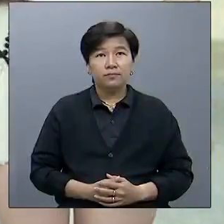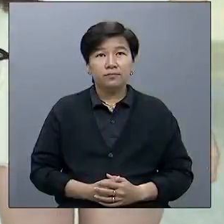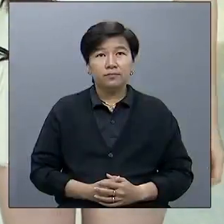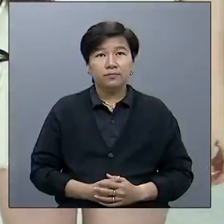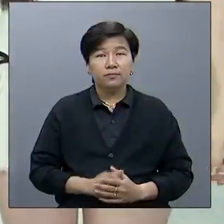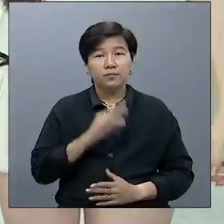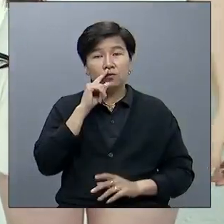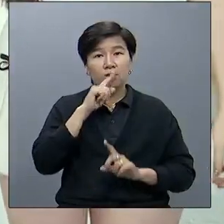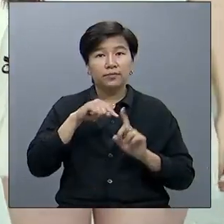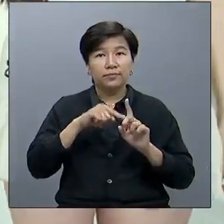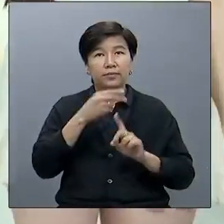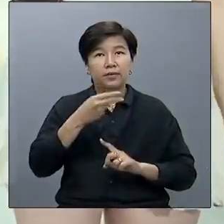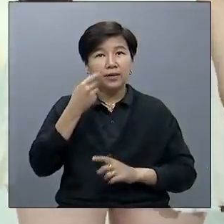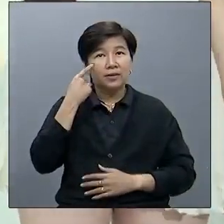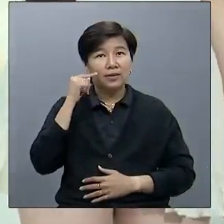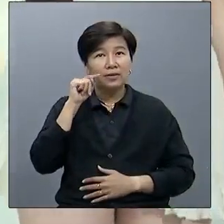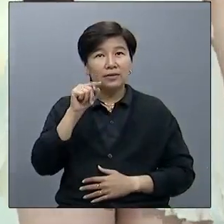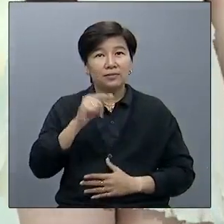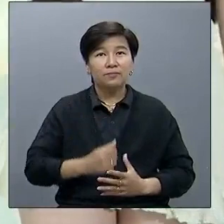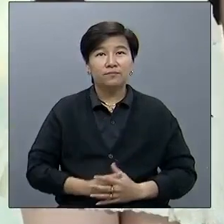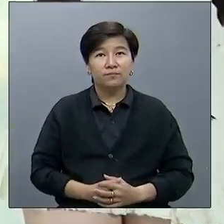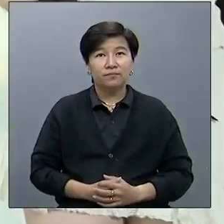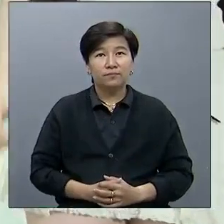anymore I don't wanna miss you